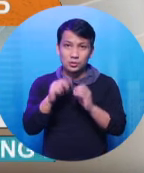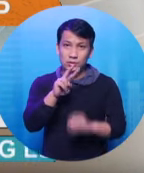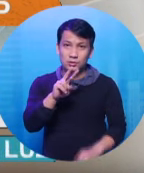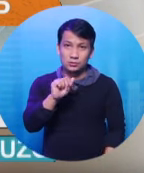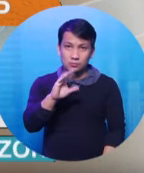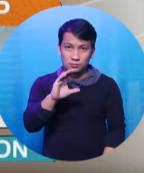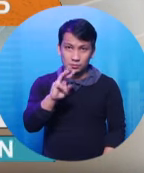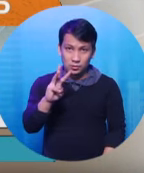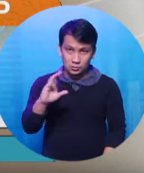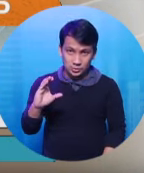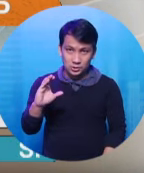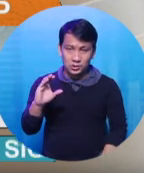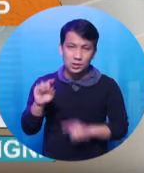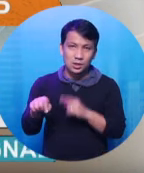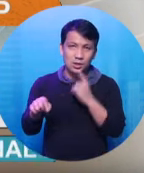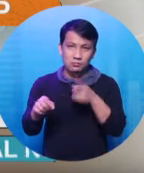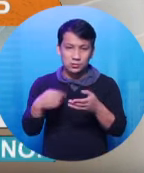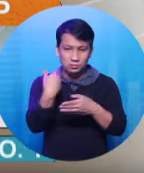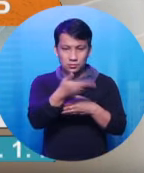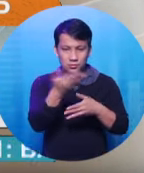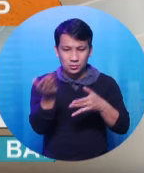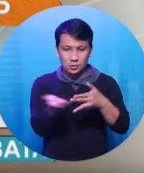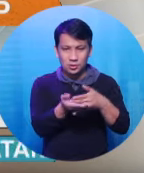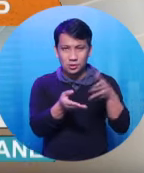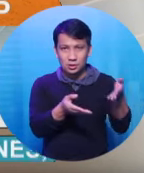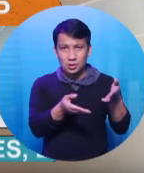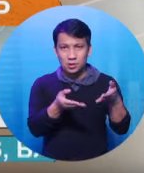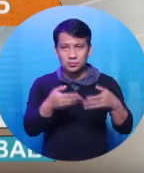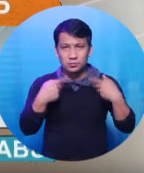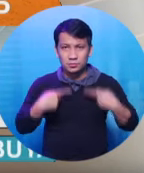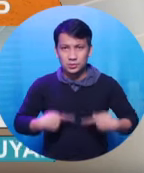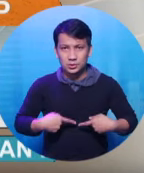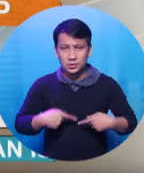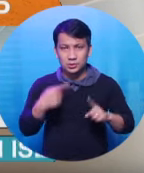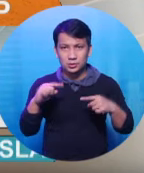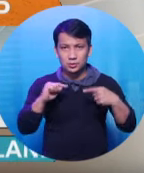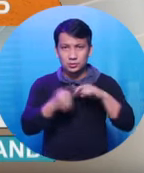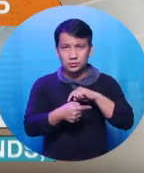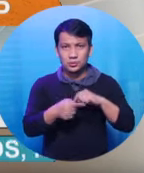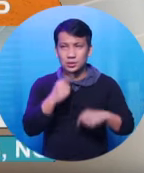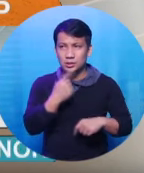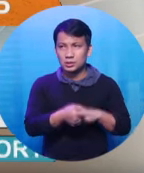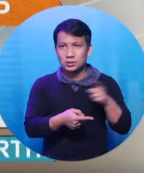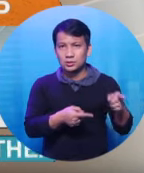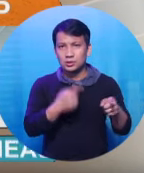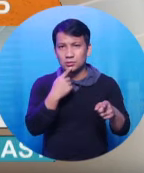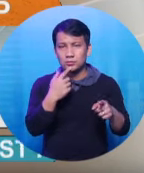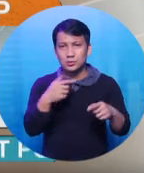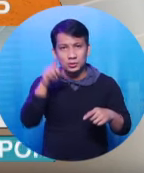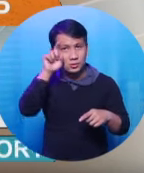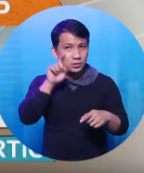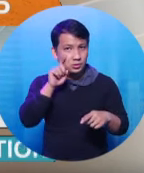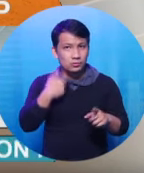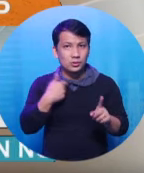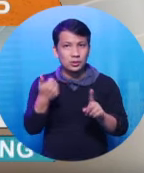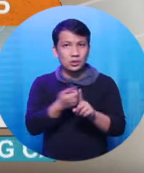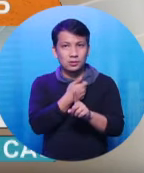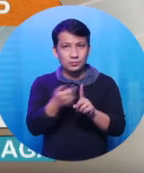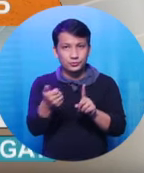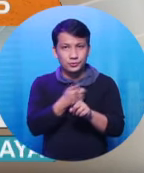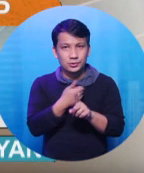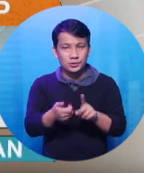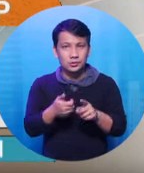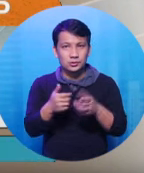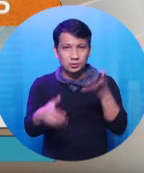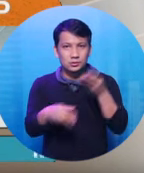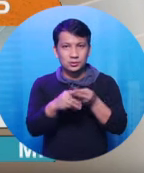sir. Pinasok po ito natin sa form ng physical. Meron din po siyang allegation of sexual abuse. So, yun po ang ating kinaption